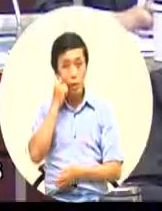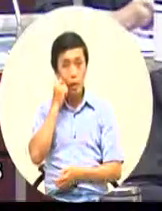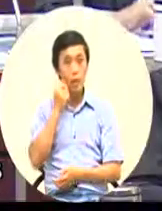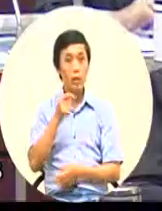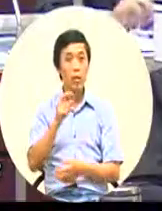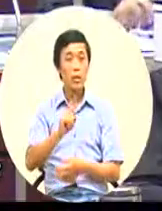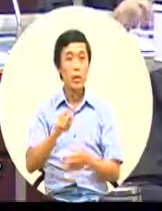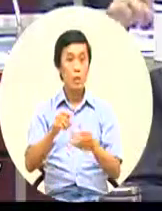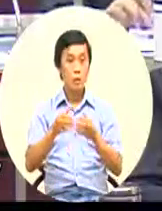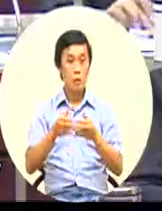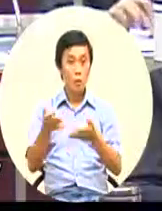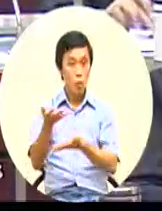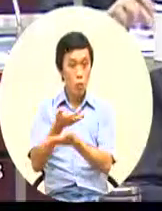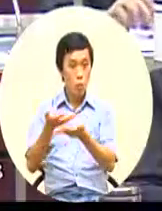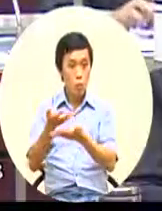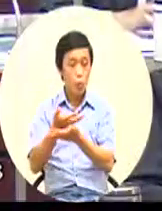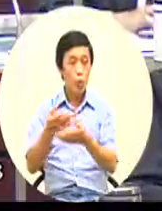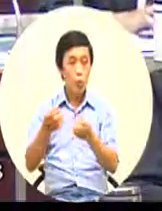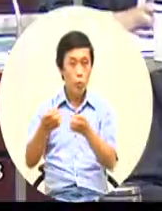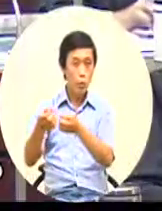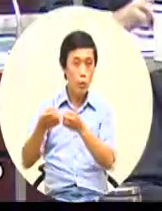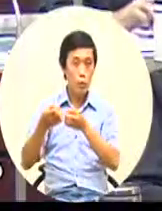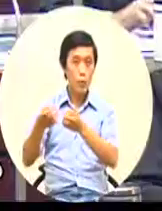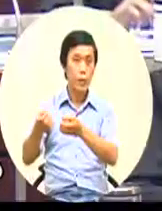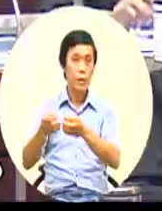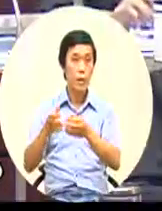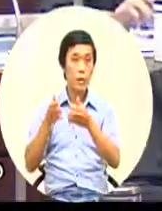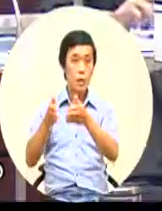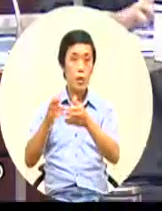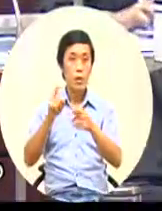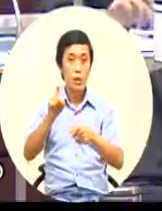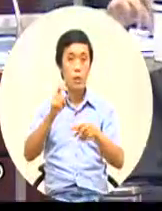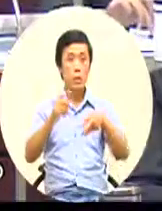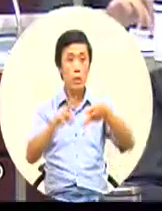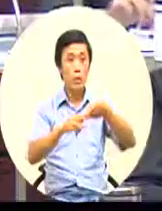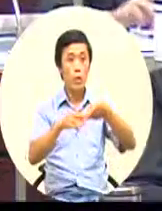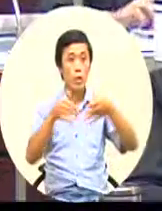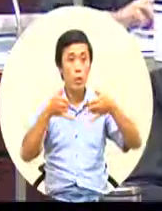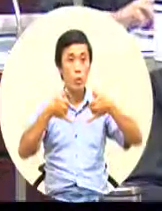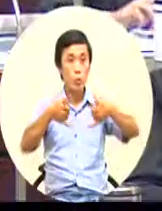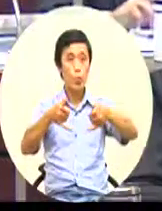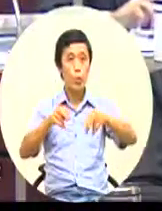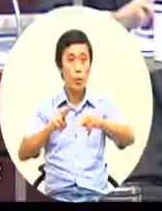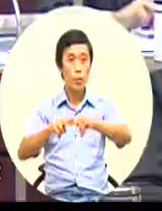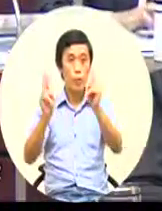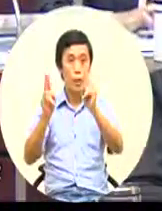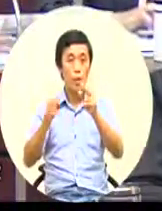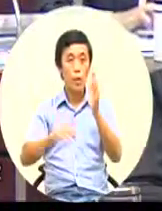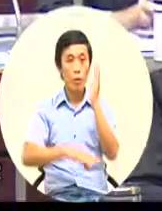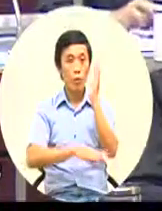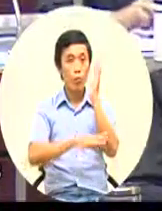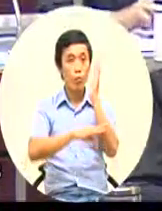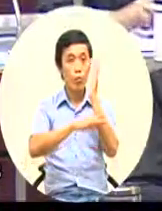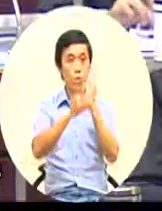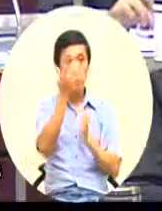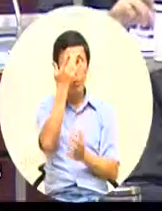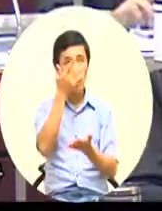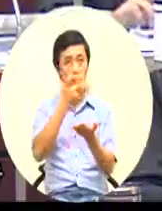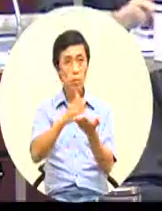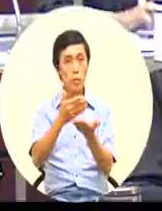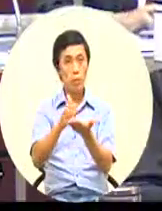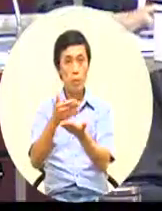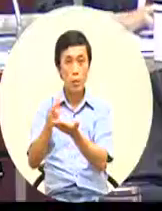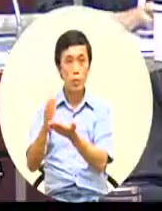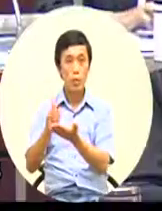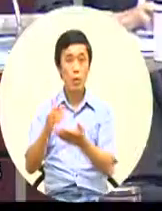沟通协调，会当来甲。十全路来打通饮水的问题，来解决整个所有